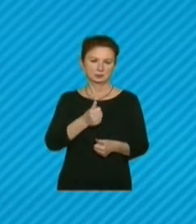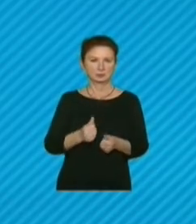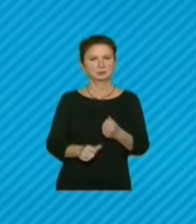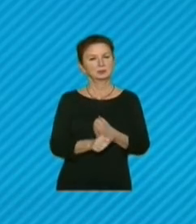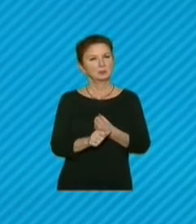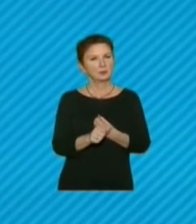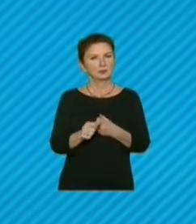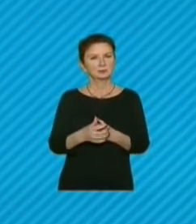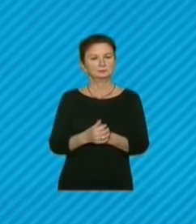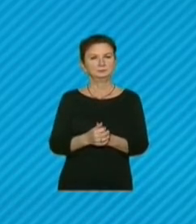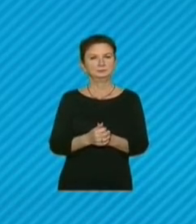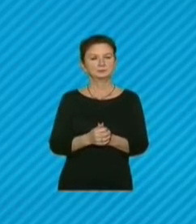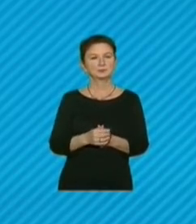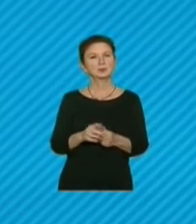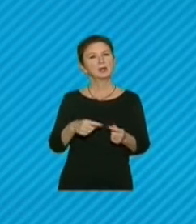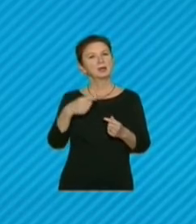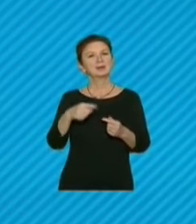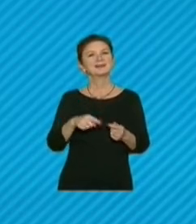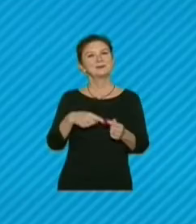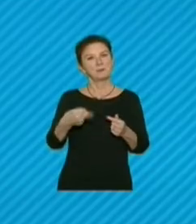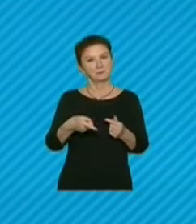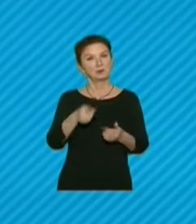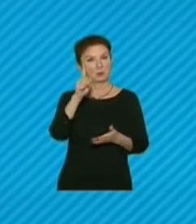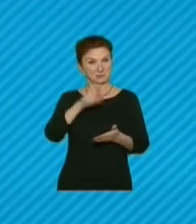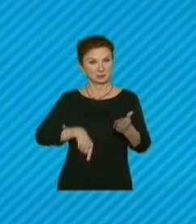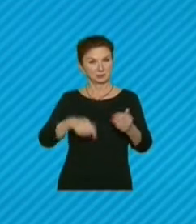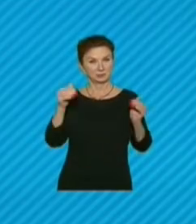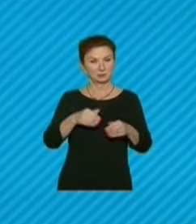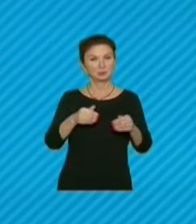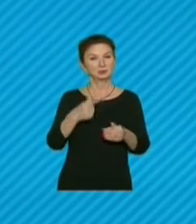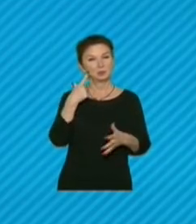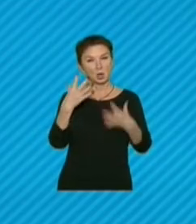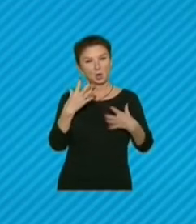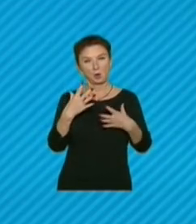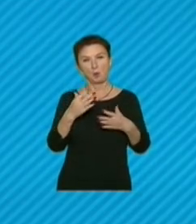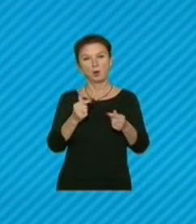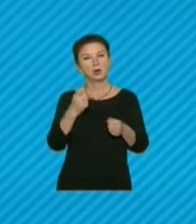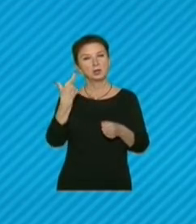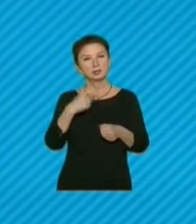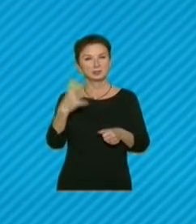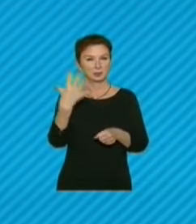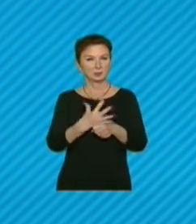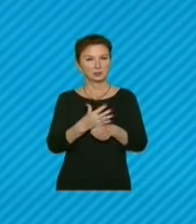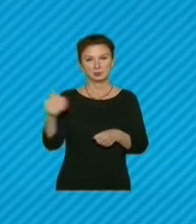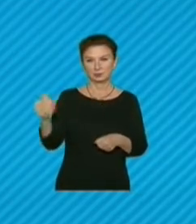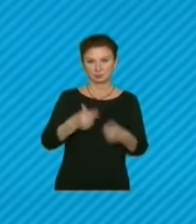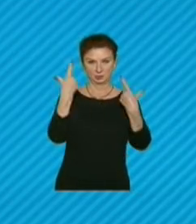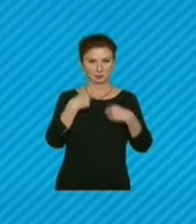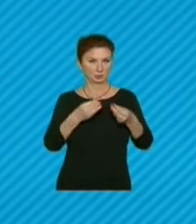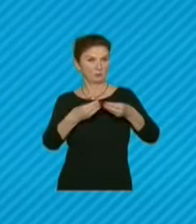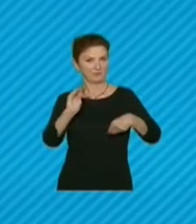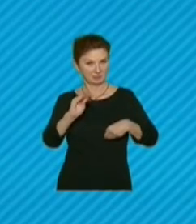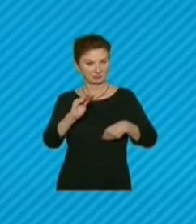więc po miesiącu możemy mieć około 150 tysięcy osób więcej niż mielibyśmy, gdyby